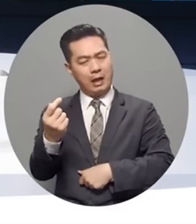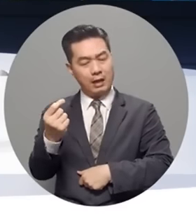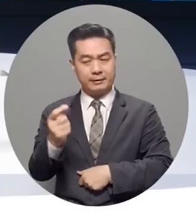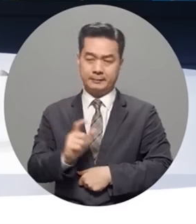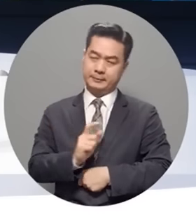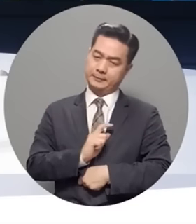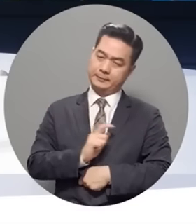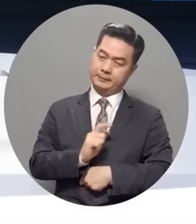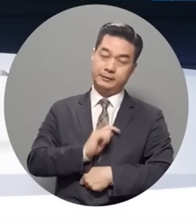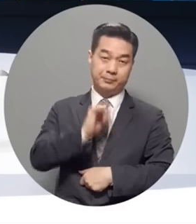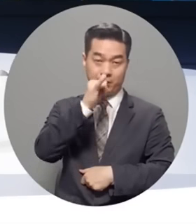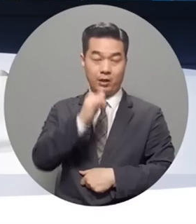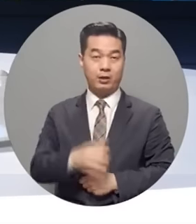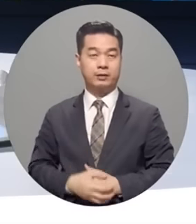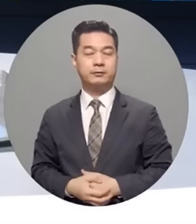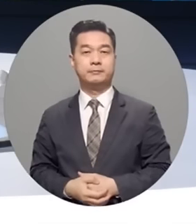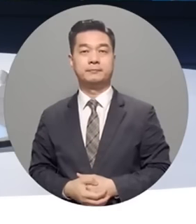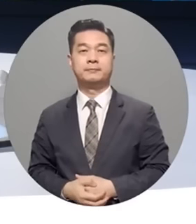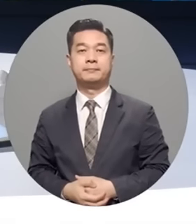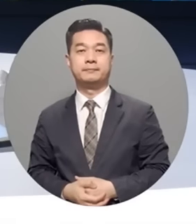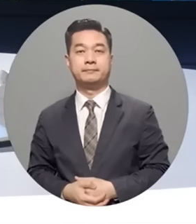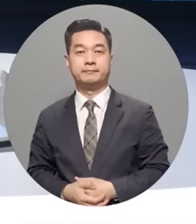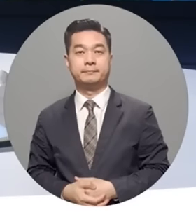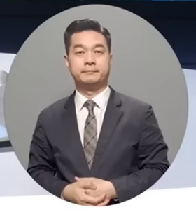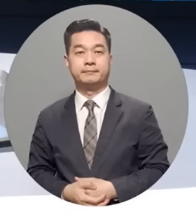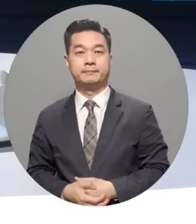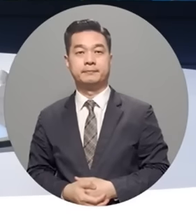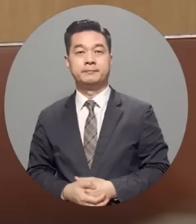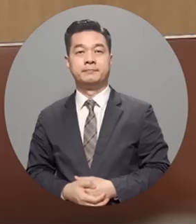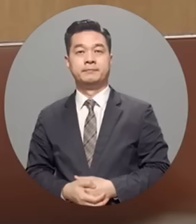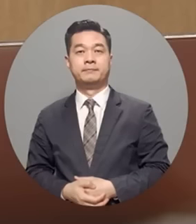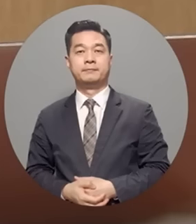의구심이 나오고 있습니다. 김인창 기자가 보도합니다.